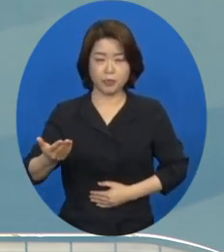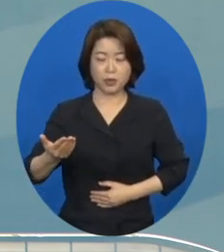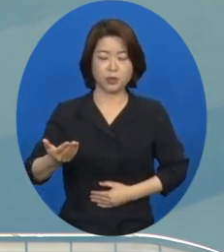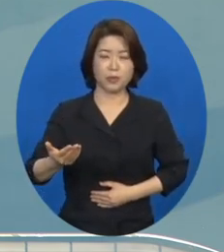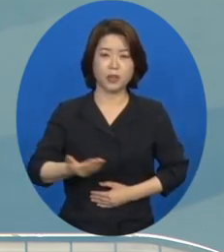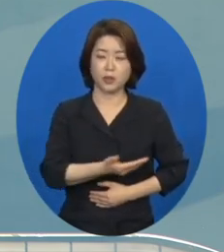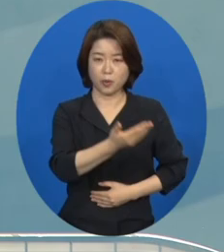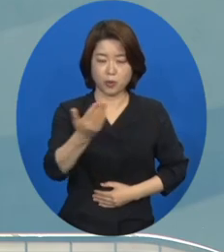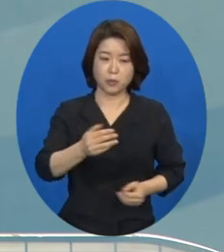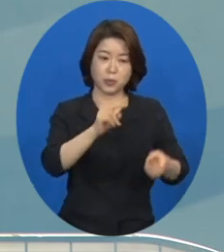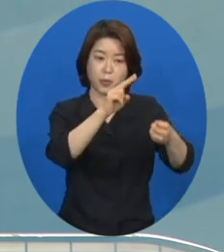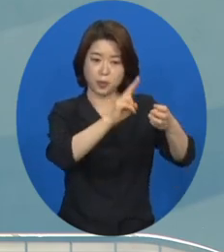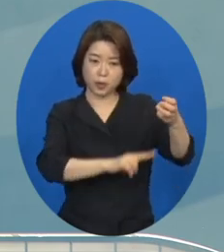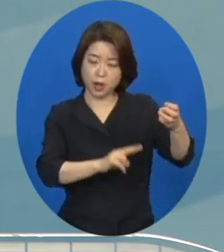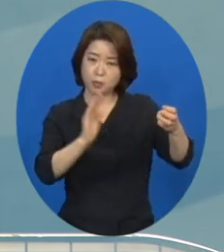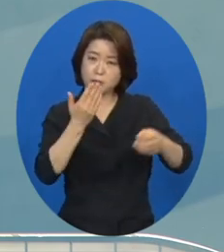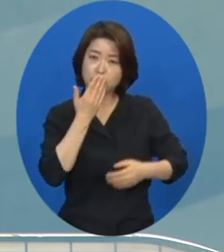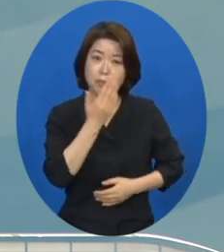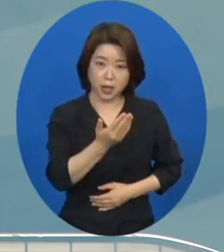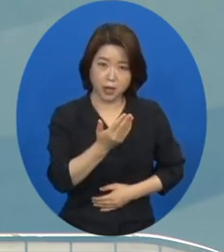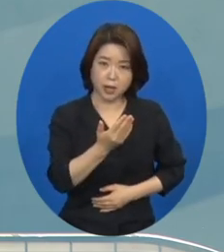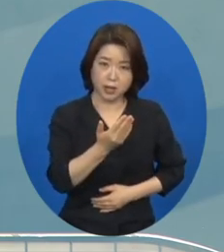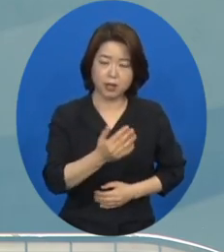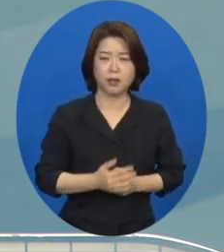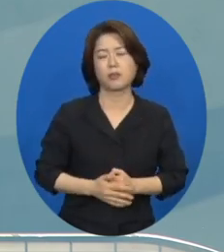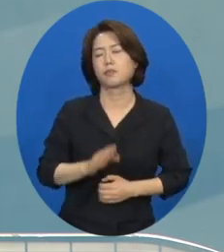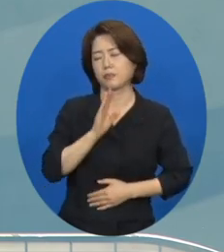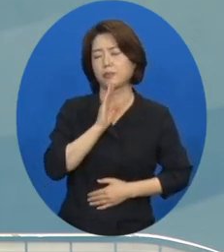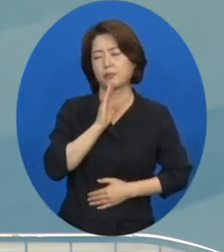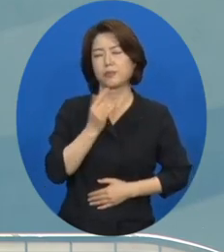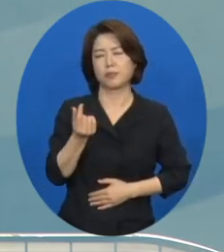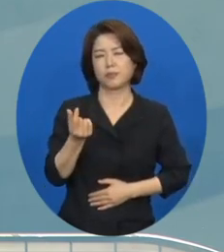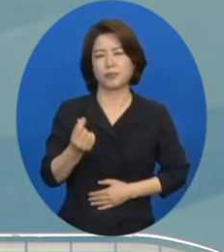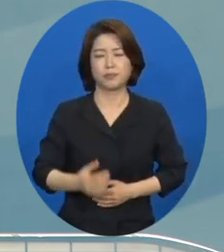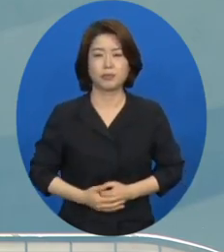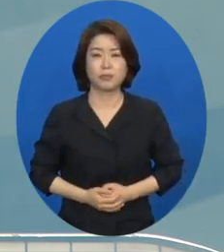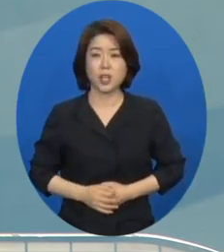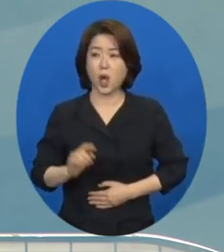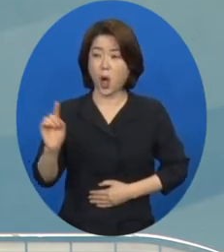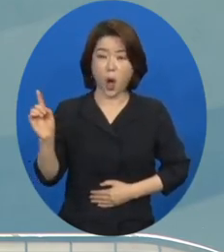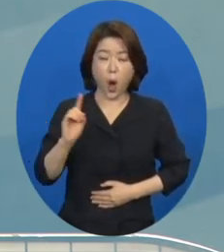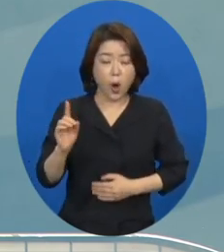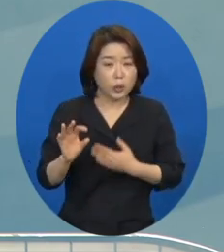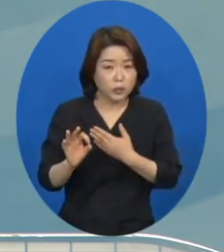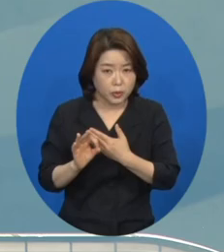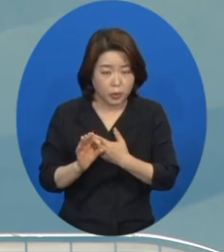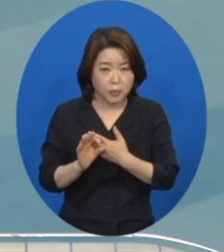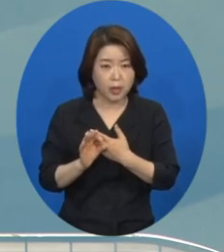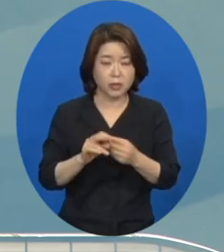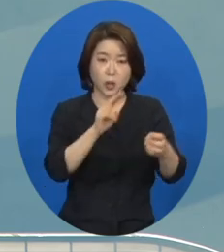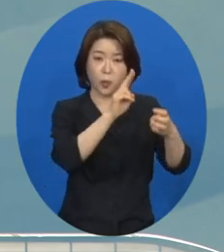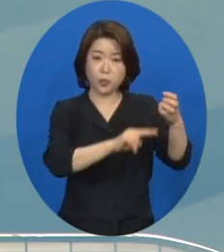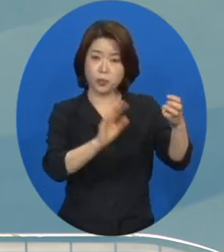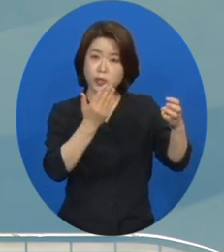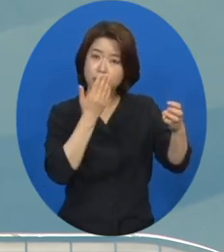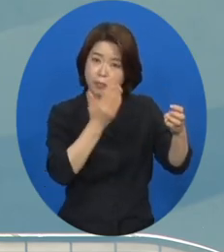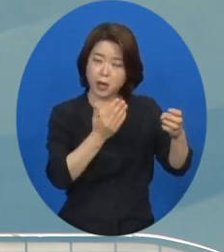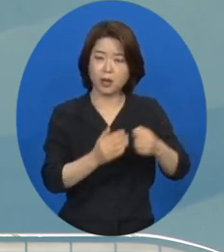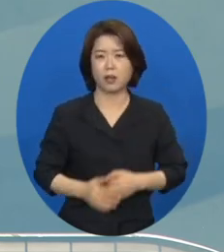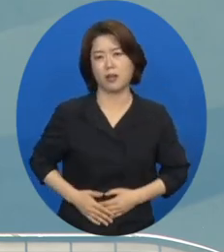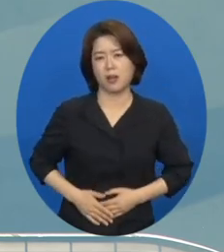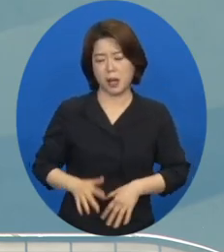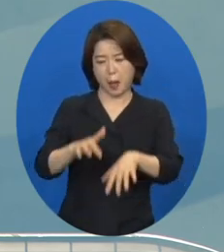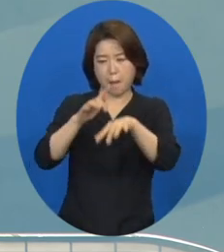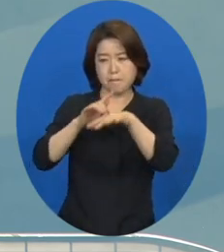여러분도 가련유다가 될 수 있을까요? 그렇습니다. 어떻게 되면 가련유다가 되는 거죠? 마귀가